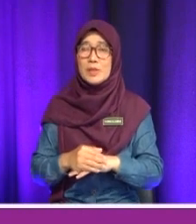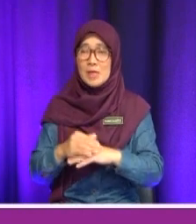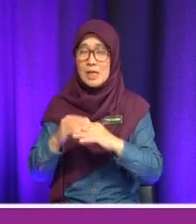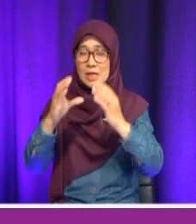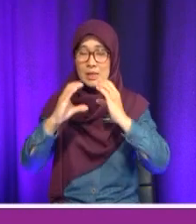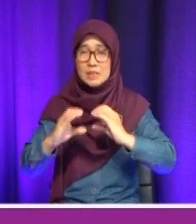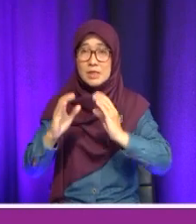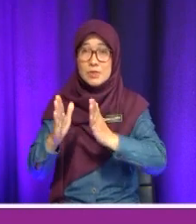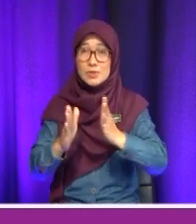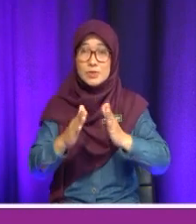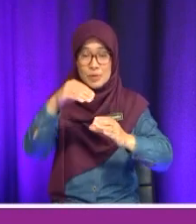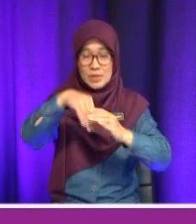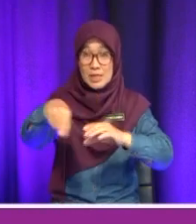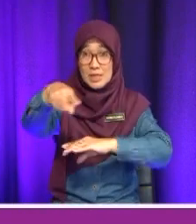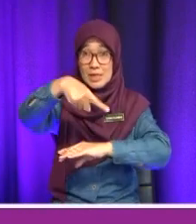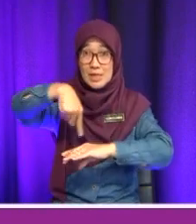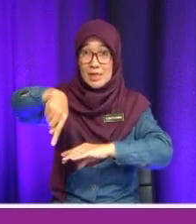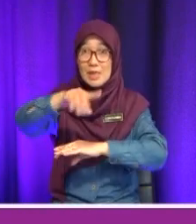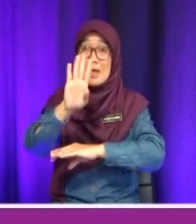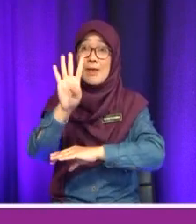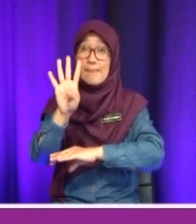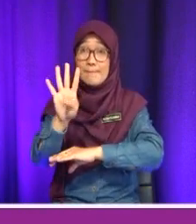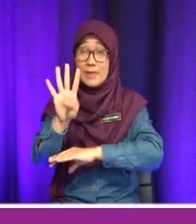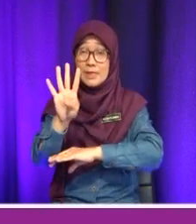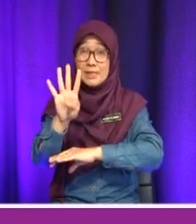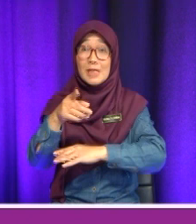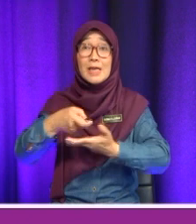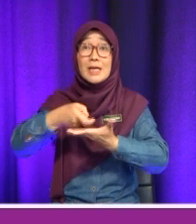dalam pembulatan 4 biji gelas yang berbeda